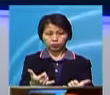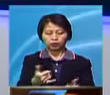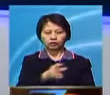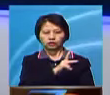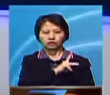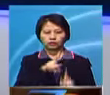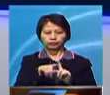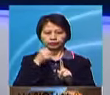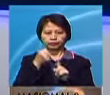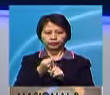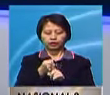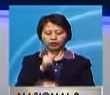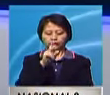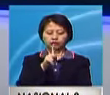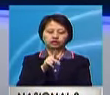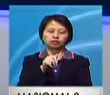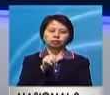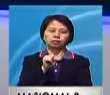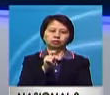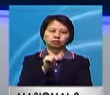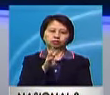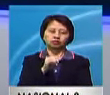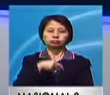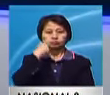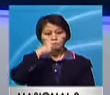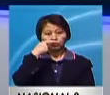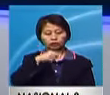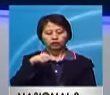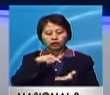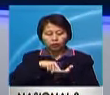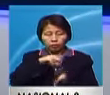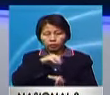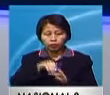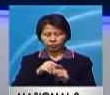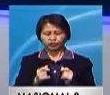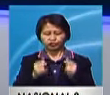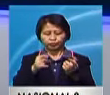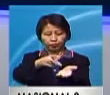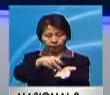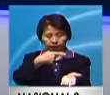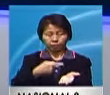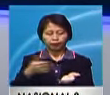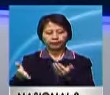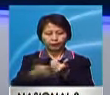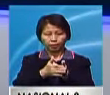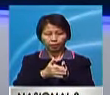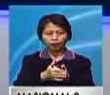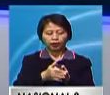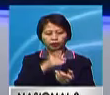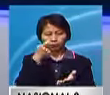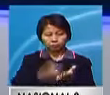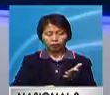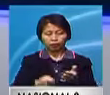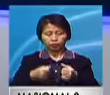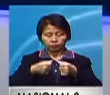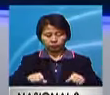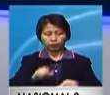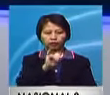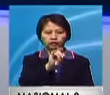Ketua Pengarah Kastam Datuk Seri Ghazali Ahmad menegaskan ini termasuk mempercepat bayaran balik input tax credit